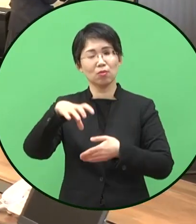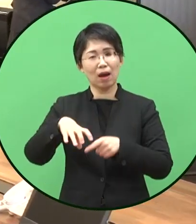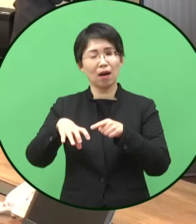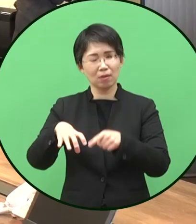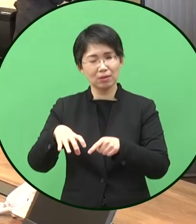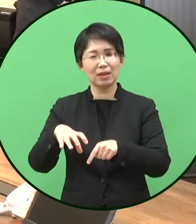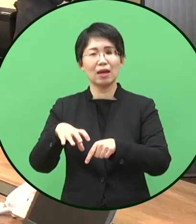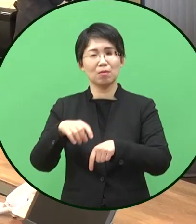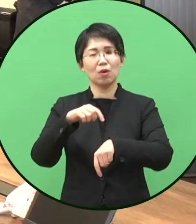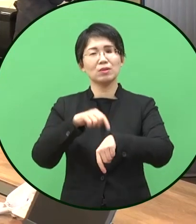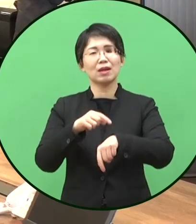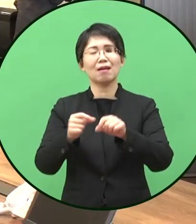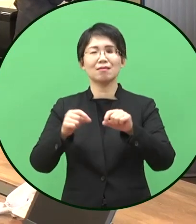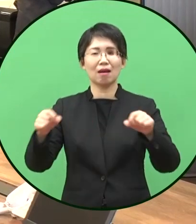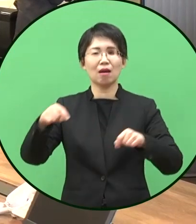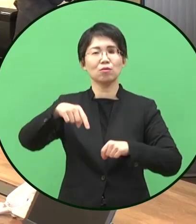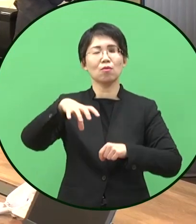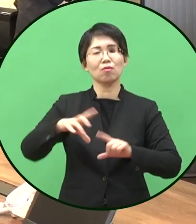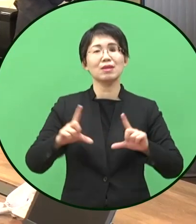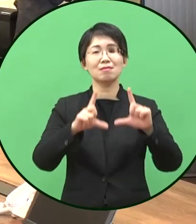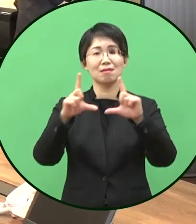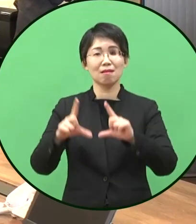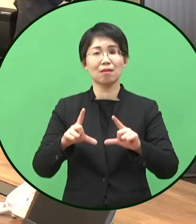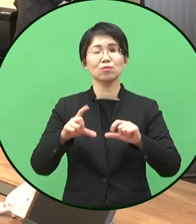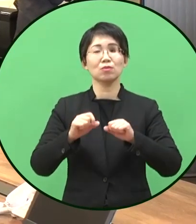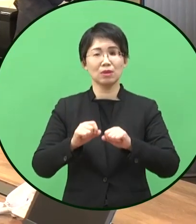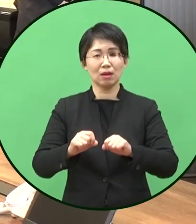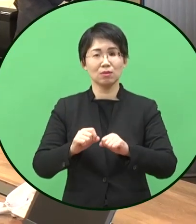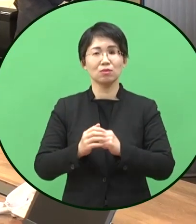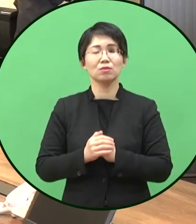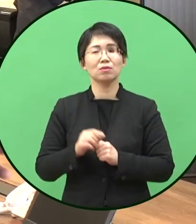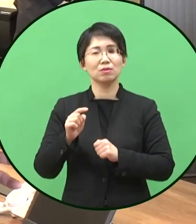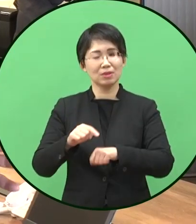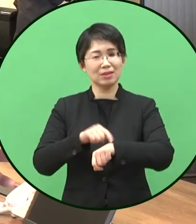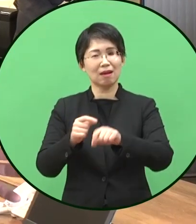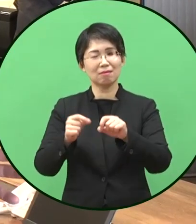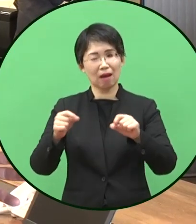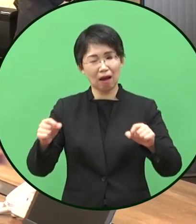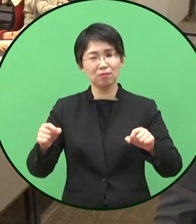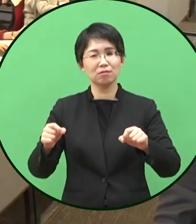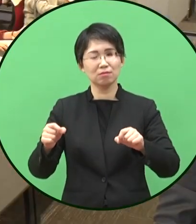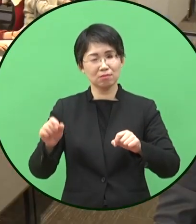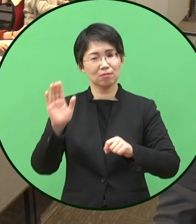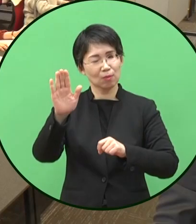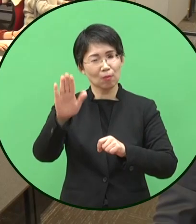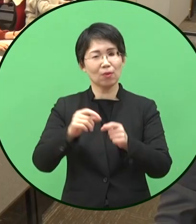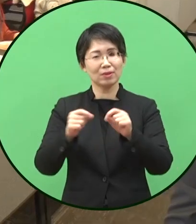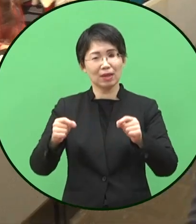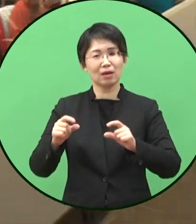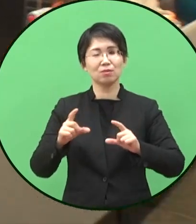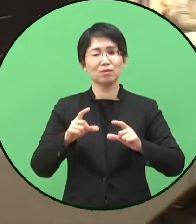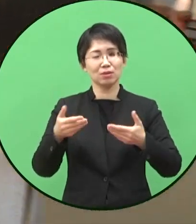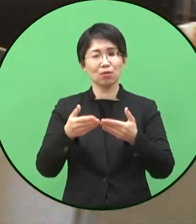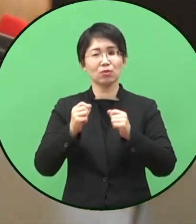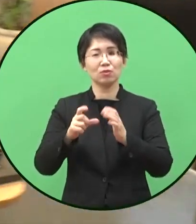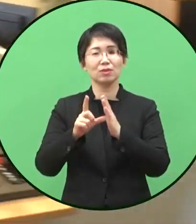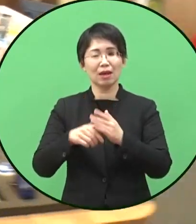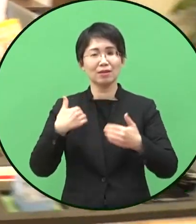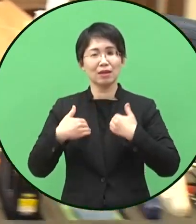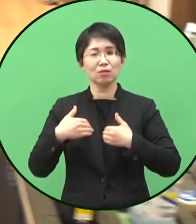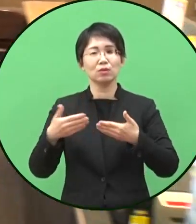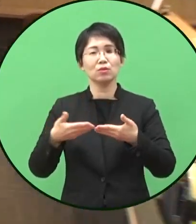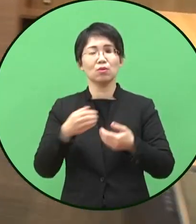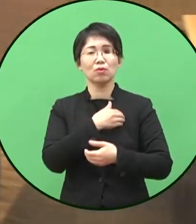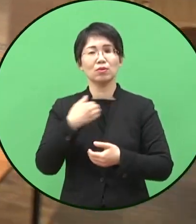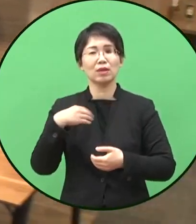のはほとんどこの職場で生活してますのでやっぱりその長く働くのであればやっぱり楽しく働ける空間を作っていかない